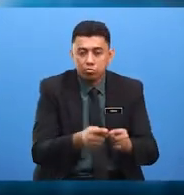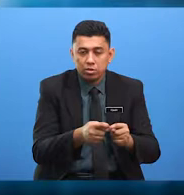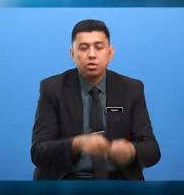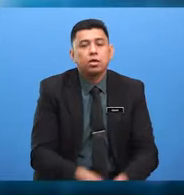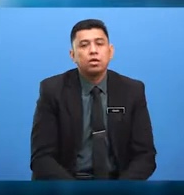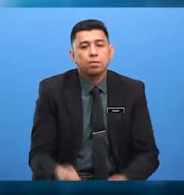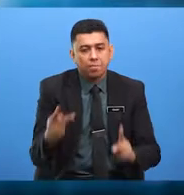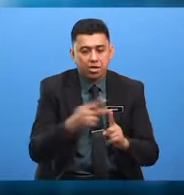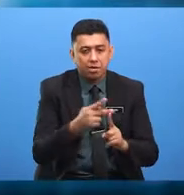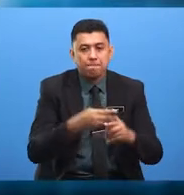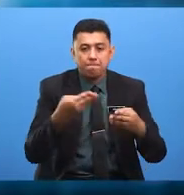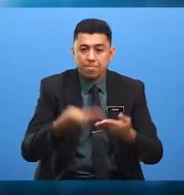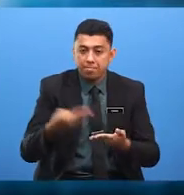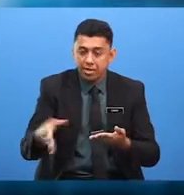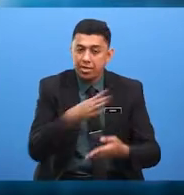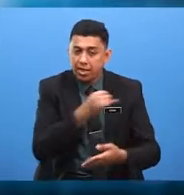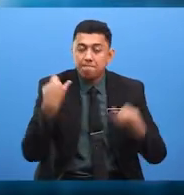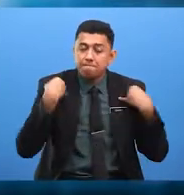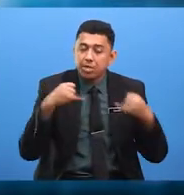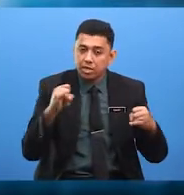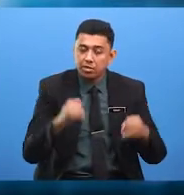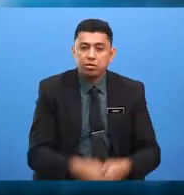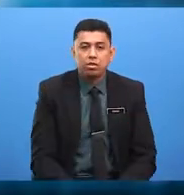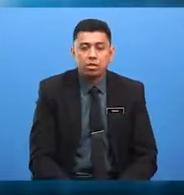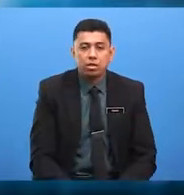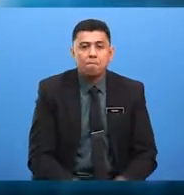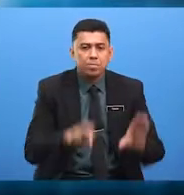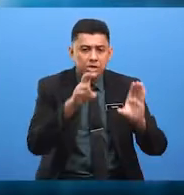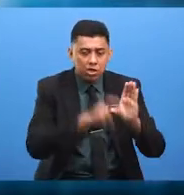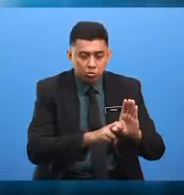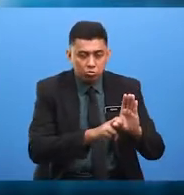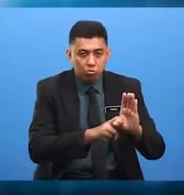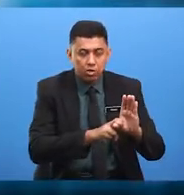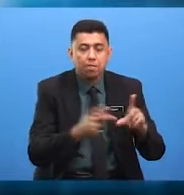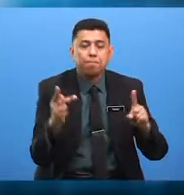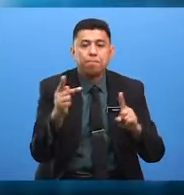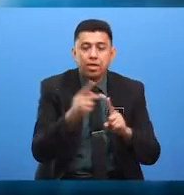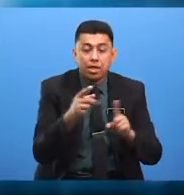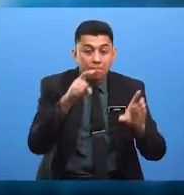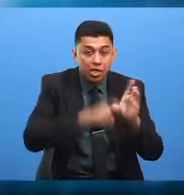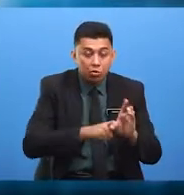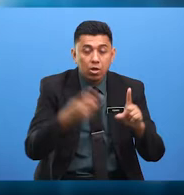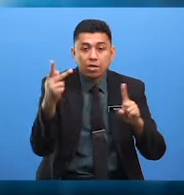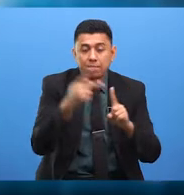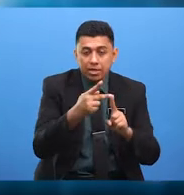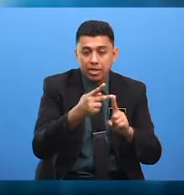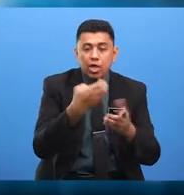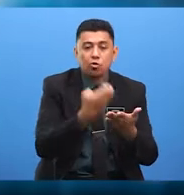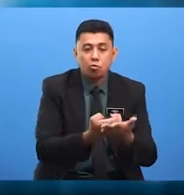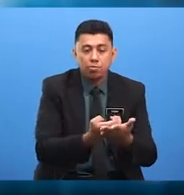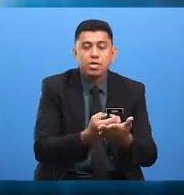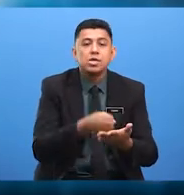juga penjual bergantung kepada keadaan ekonomi sumase penetapan penjualan dan